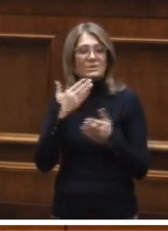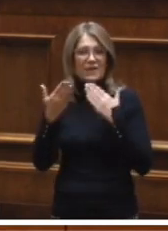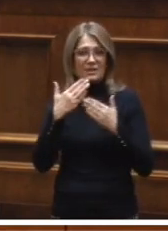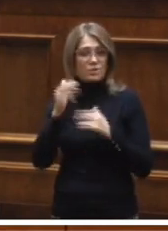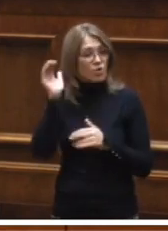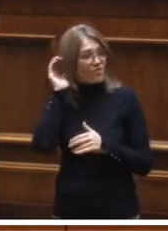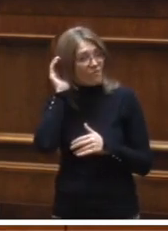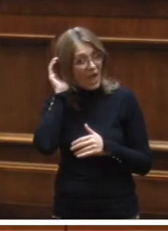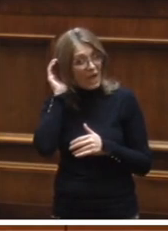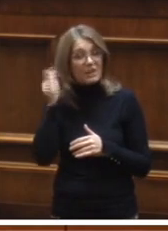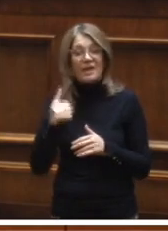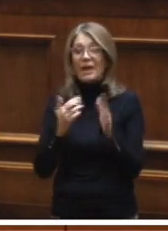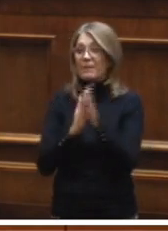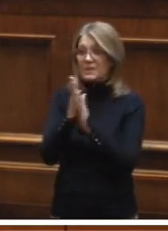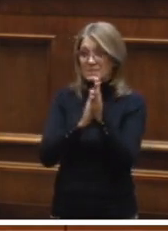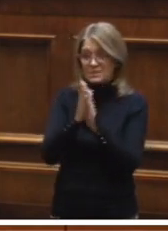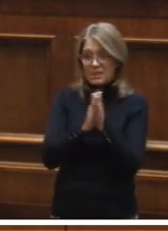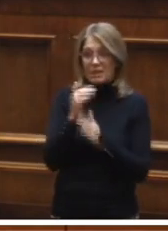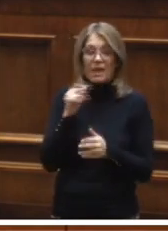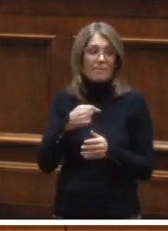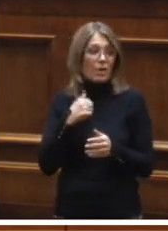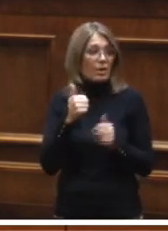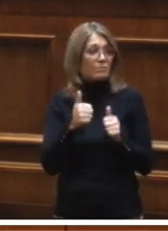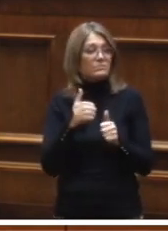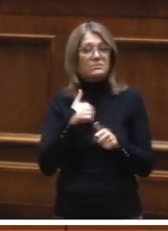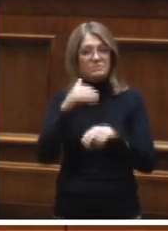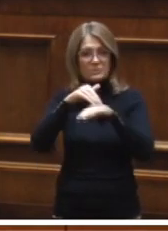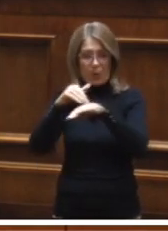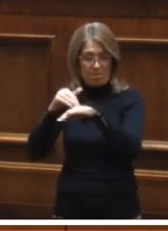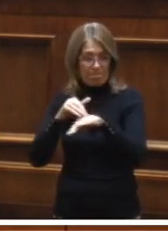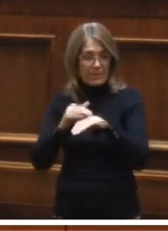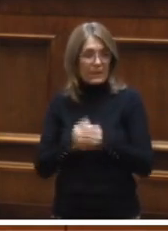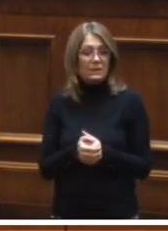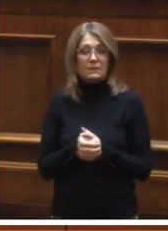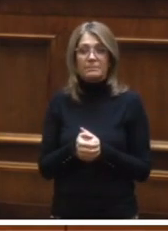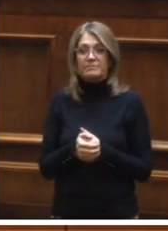tako da bih onda zamolio da oni se sada obrate, gospodin Dmitrović.